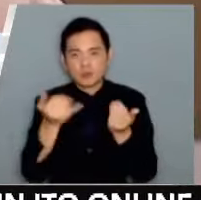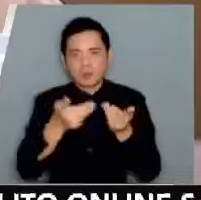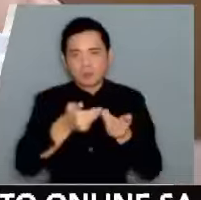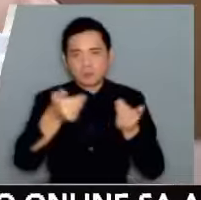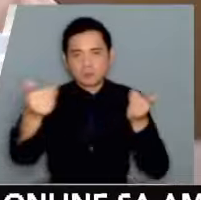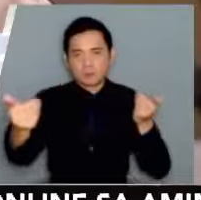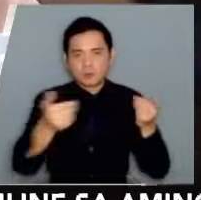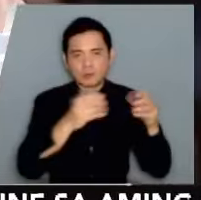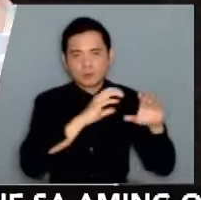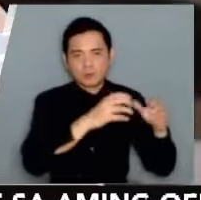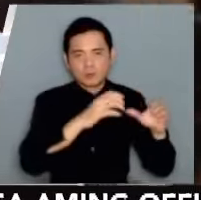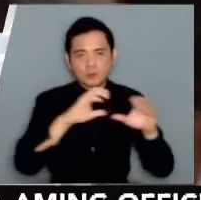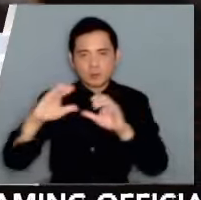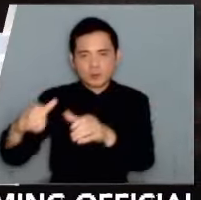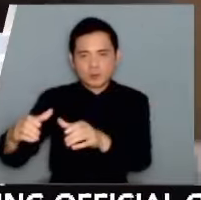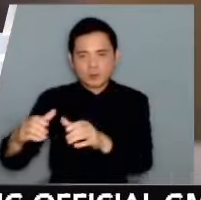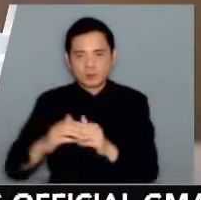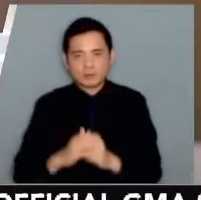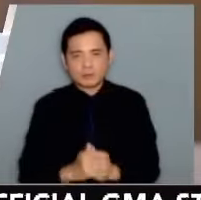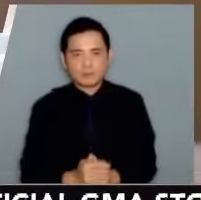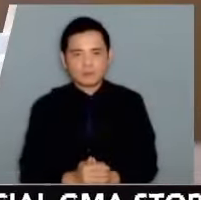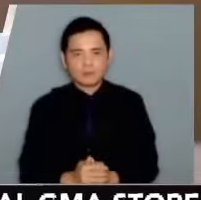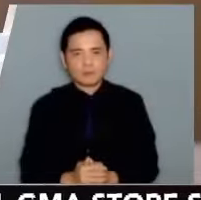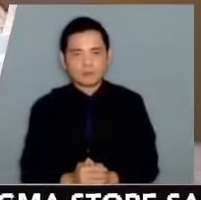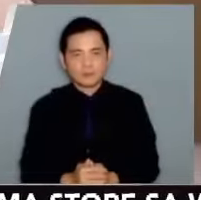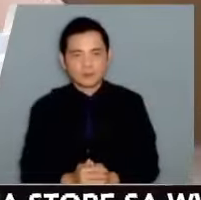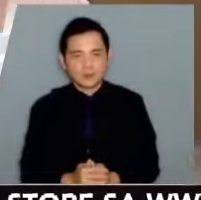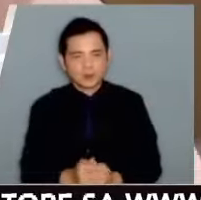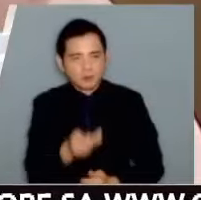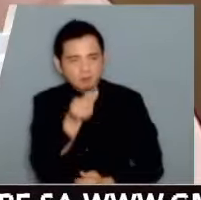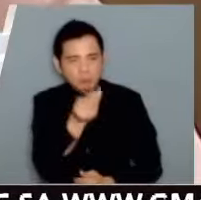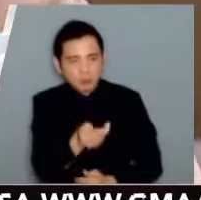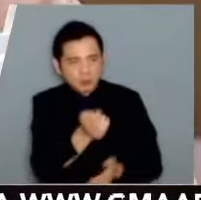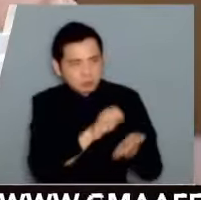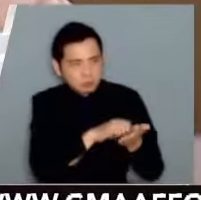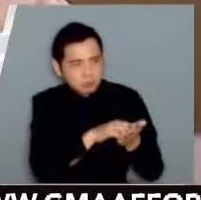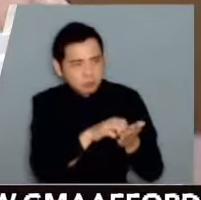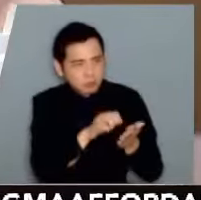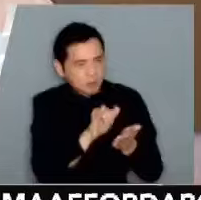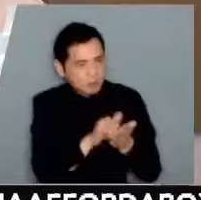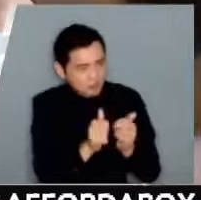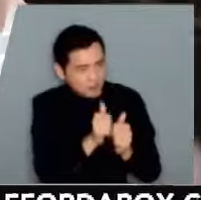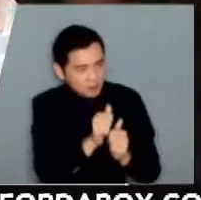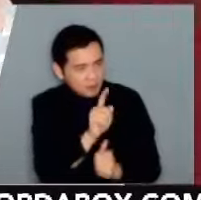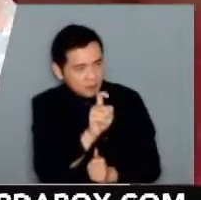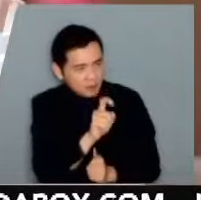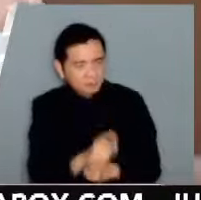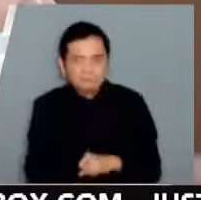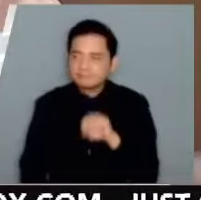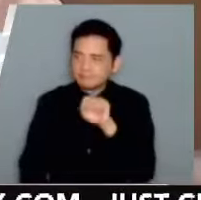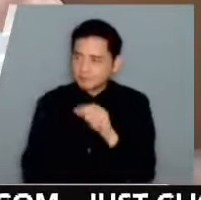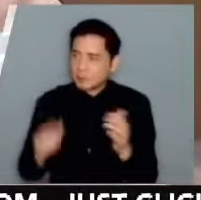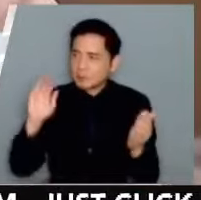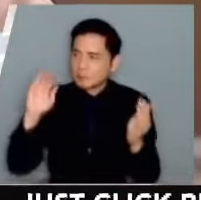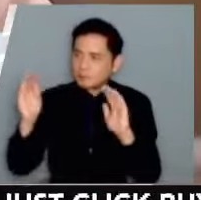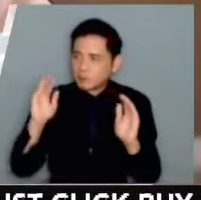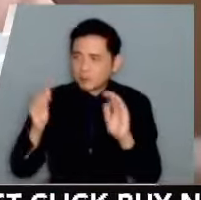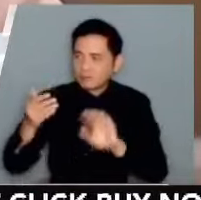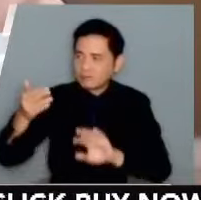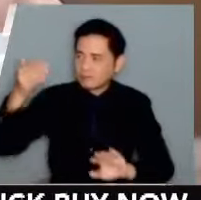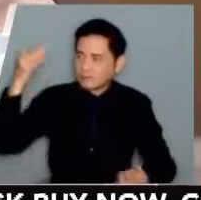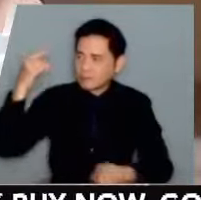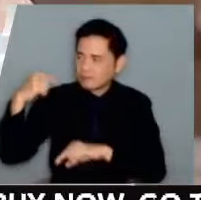mas maliit po ngayon yung enrollees po ninyo? Yes po, kumpara po previous years, mas bumaba po kami ngayon ng more than